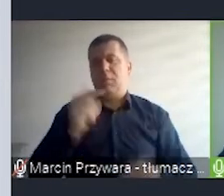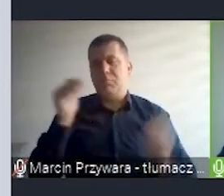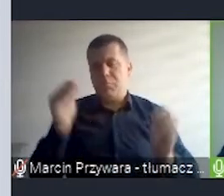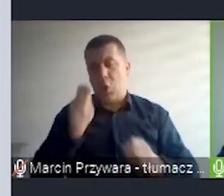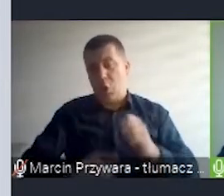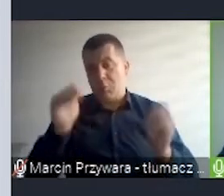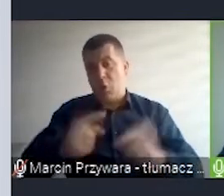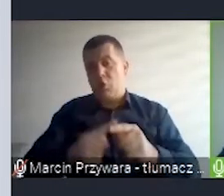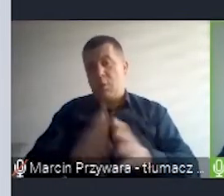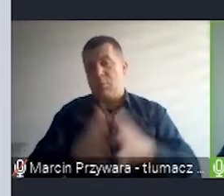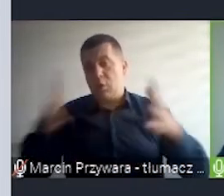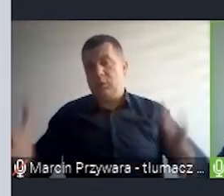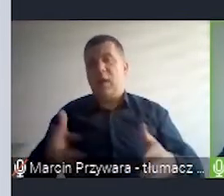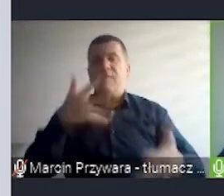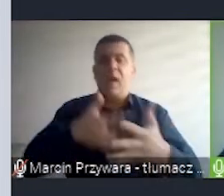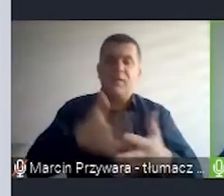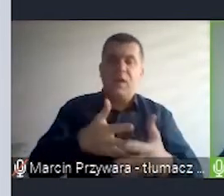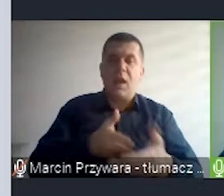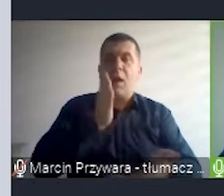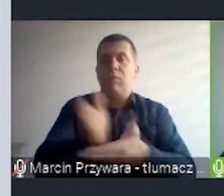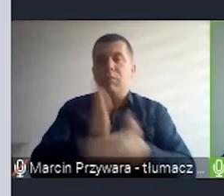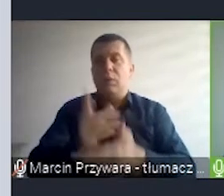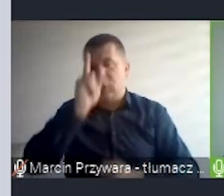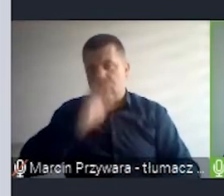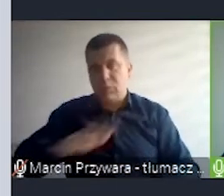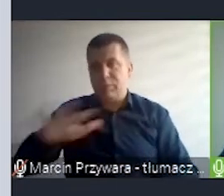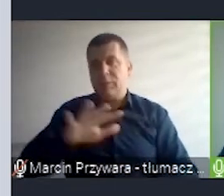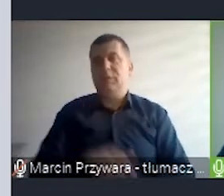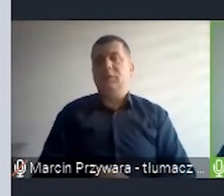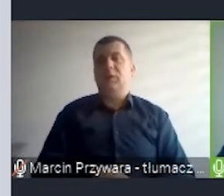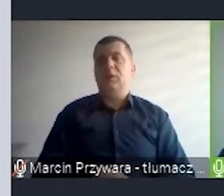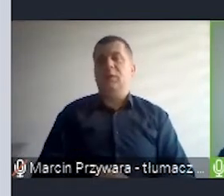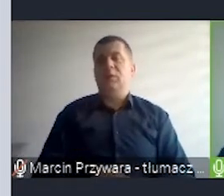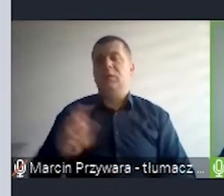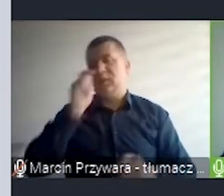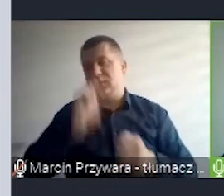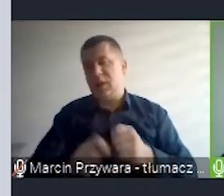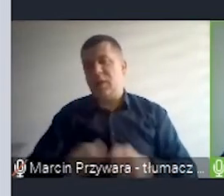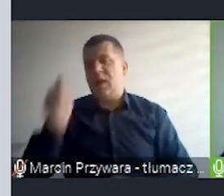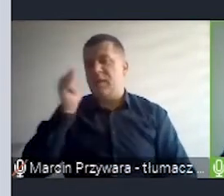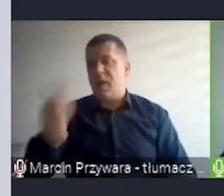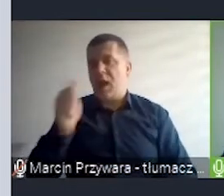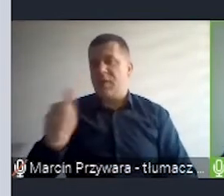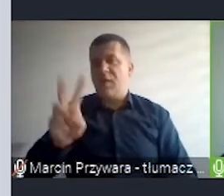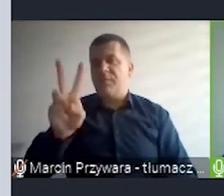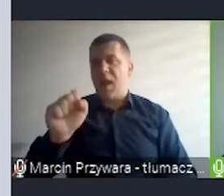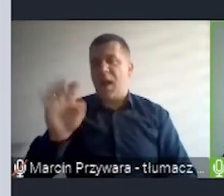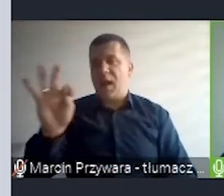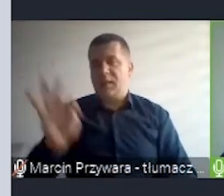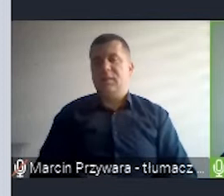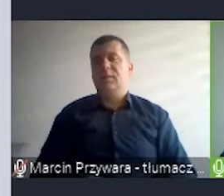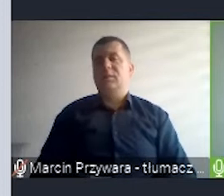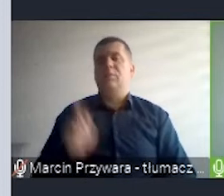o weryfikację związaną z pomocą publiczną, o sprawdzenie kwalifikowalności VAT-u,